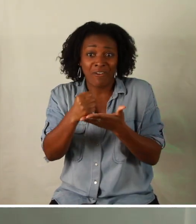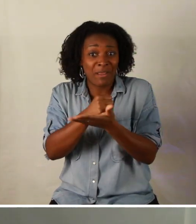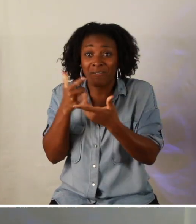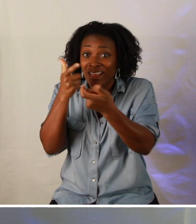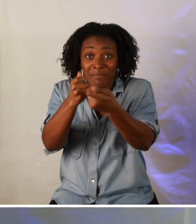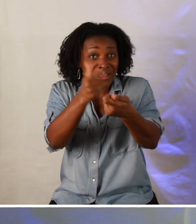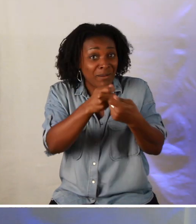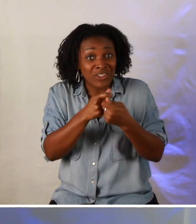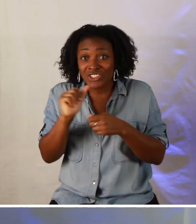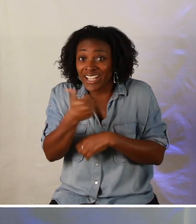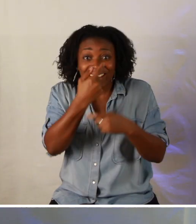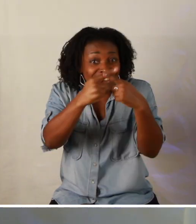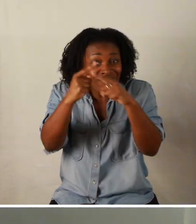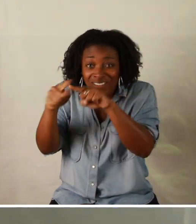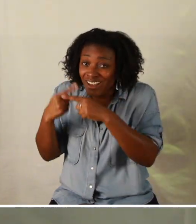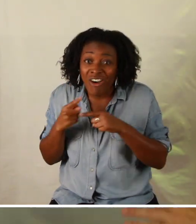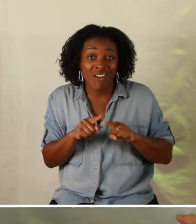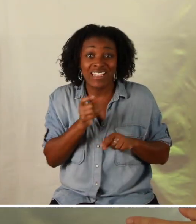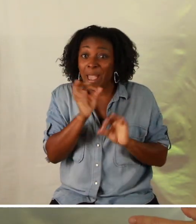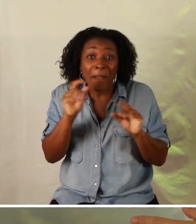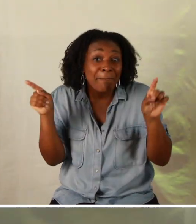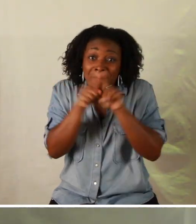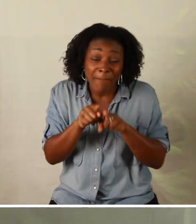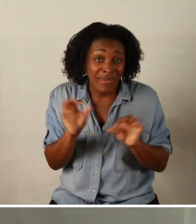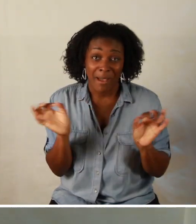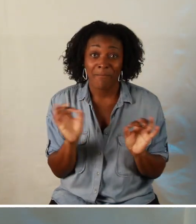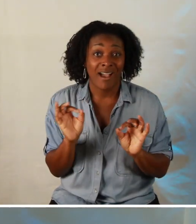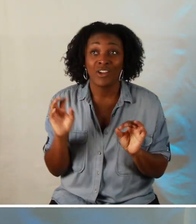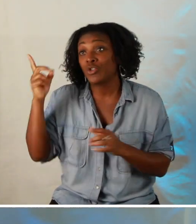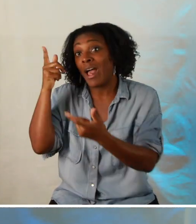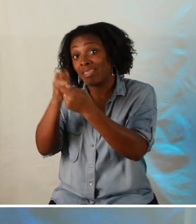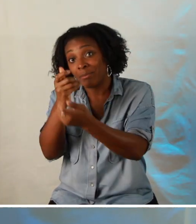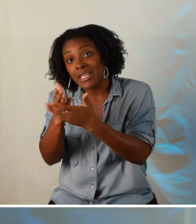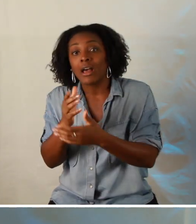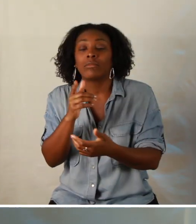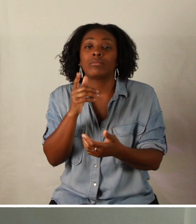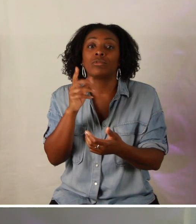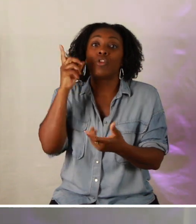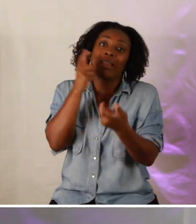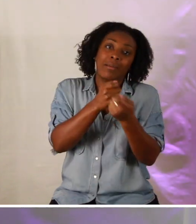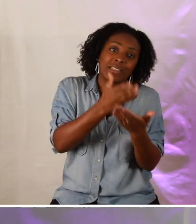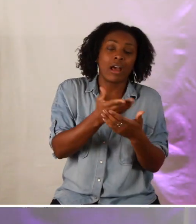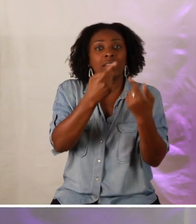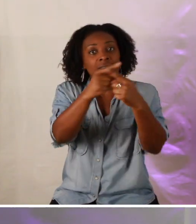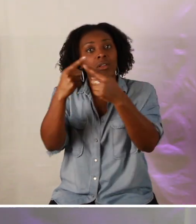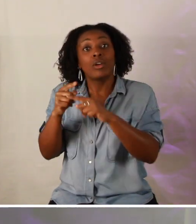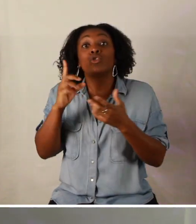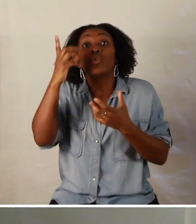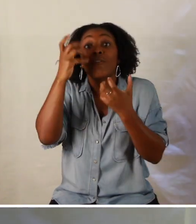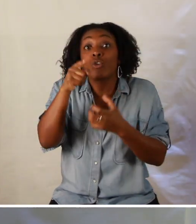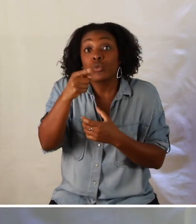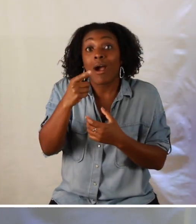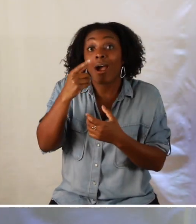chaque issue est différente. Et ce que Dieu a fait chez l'un, il ne le fera pas chez toi, mais il veut que tu apprennes à lui faire confiance dans